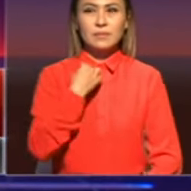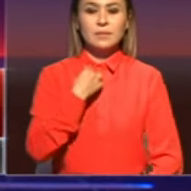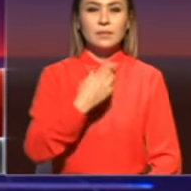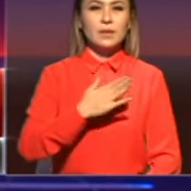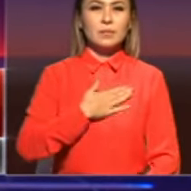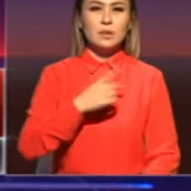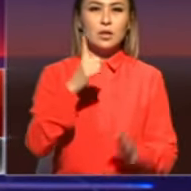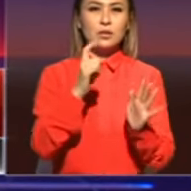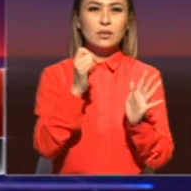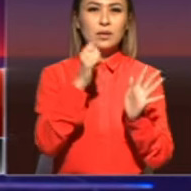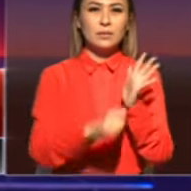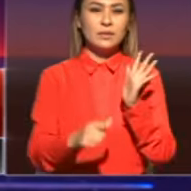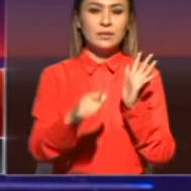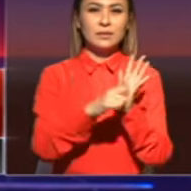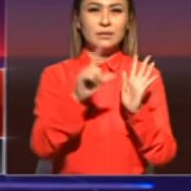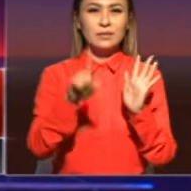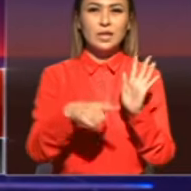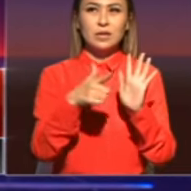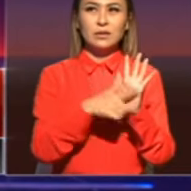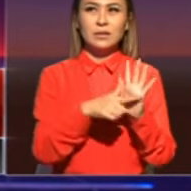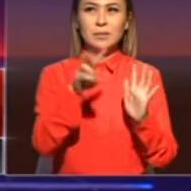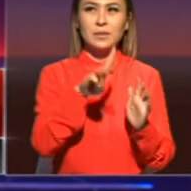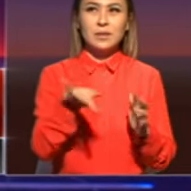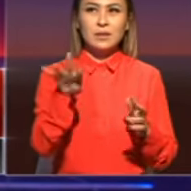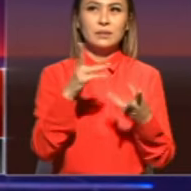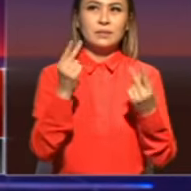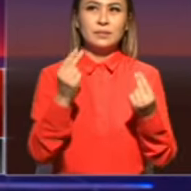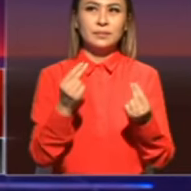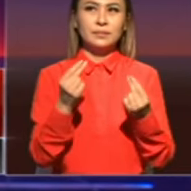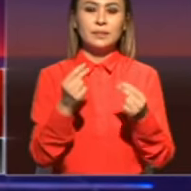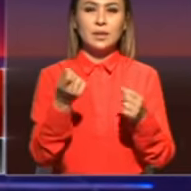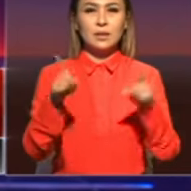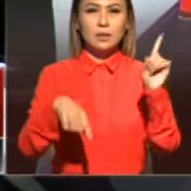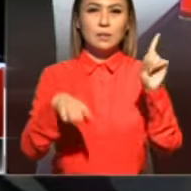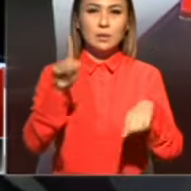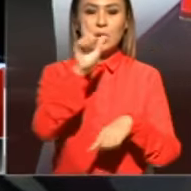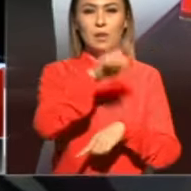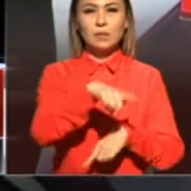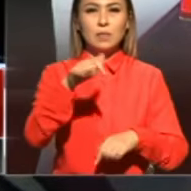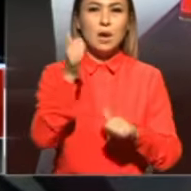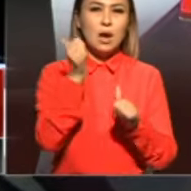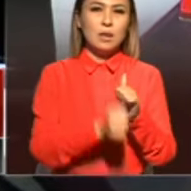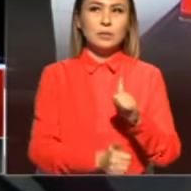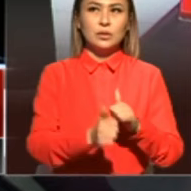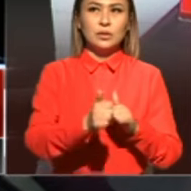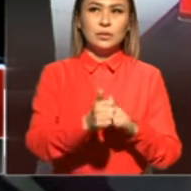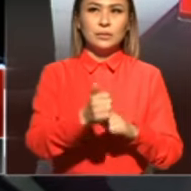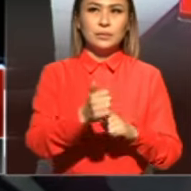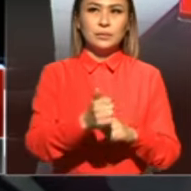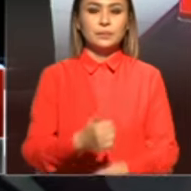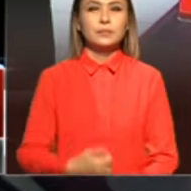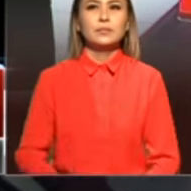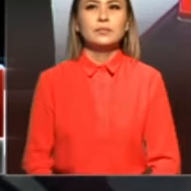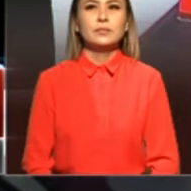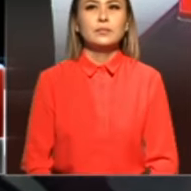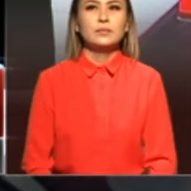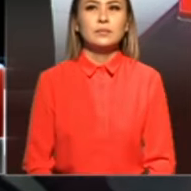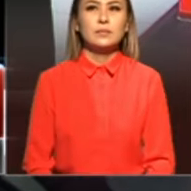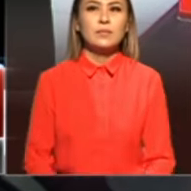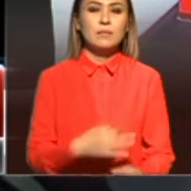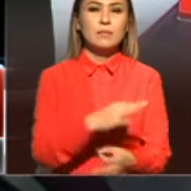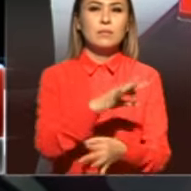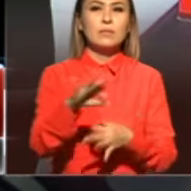біздің 166.7 миллиард қарызымызды кейбір азаматтарымыз әрбір адамның жеке басына артылған борыш